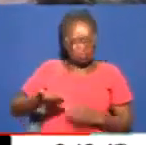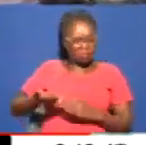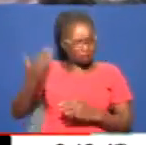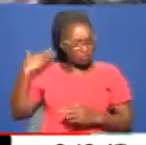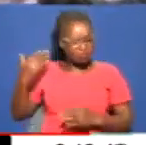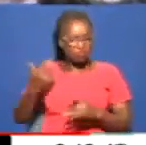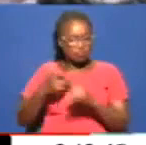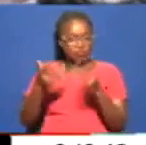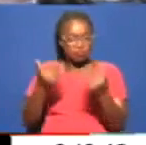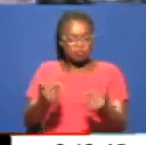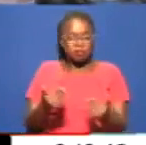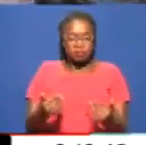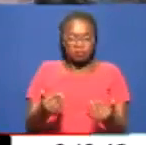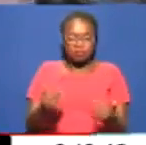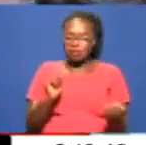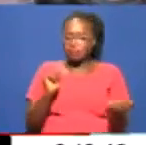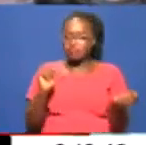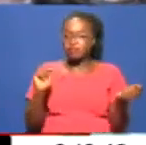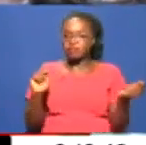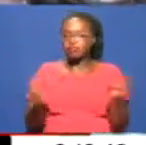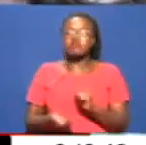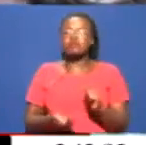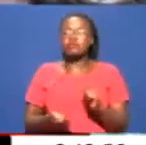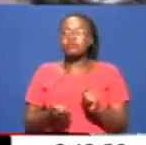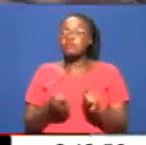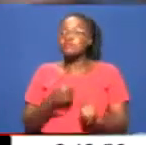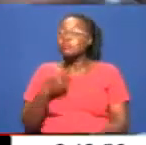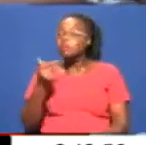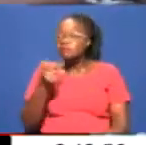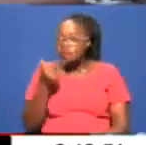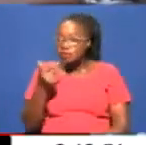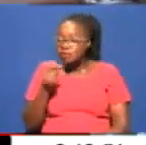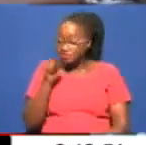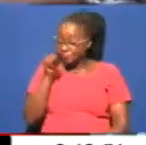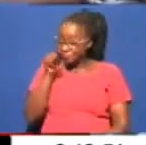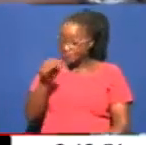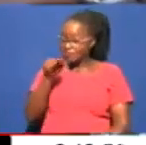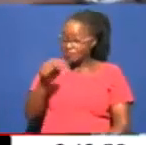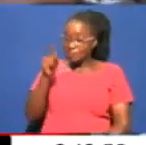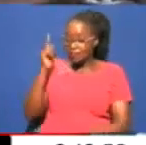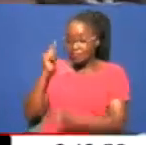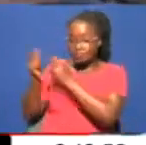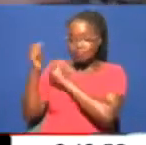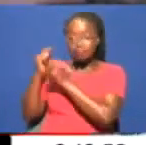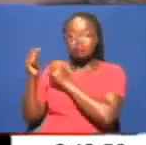hizi ndio mimi nasema hiyo mila